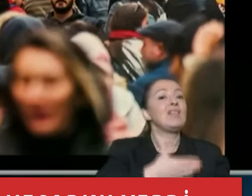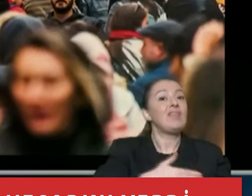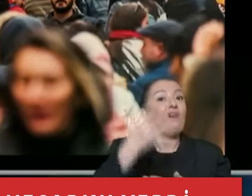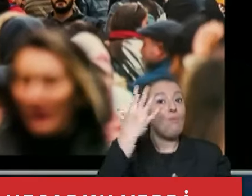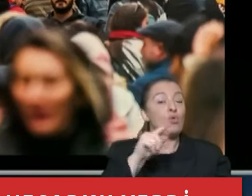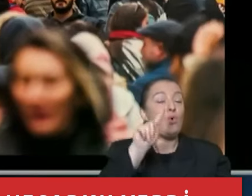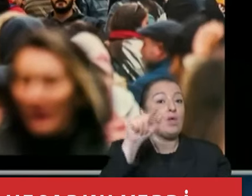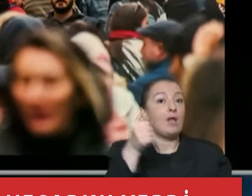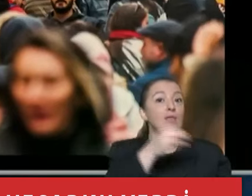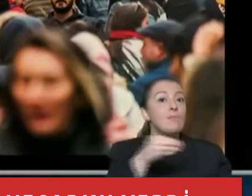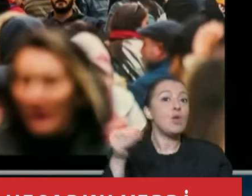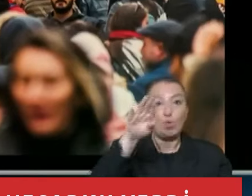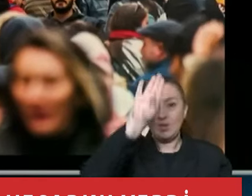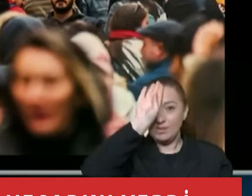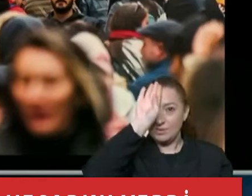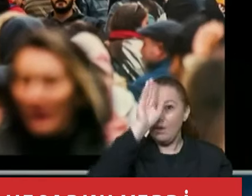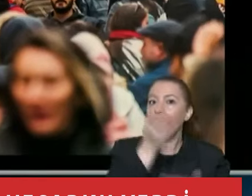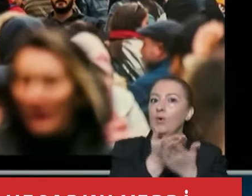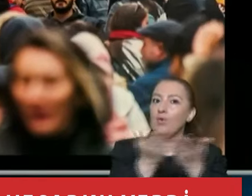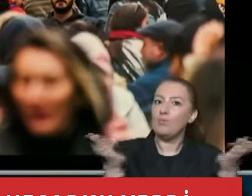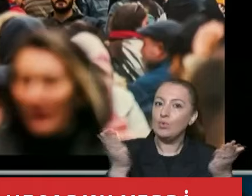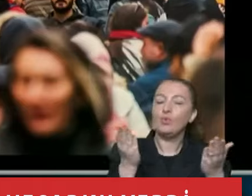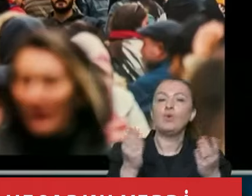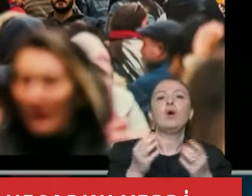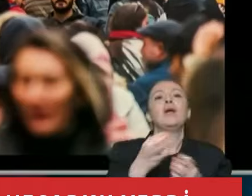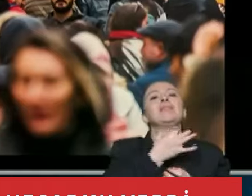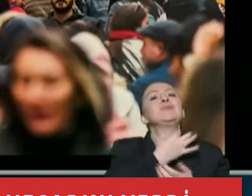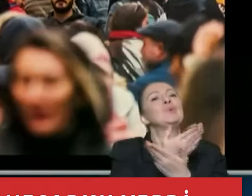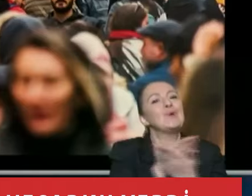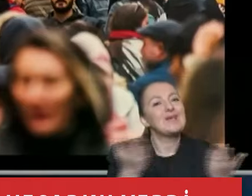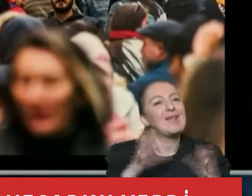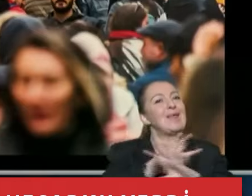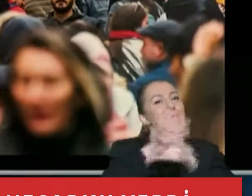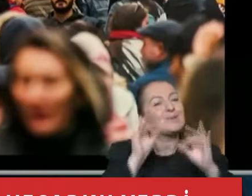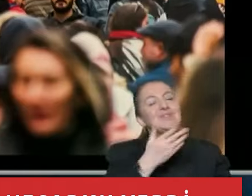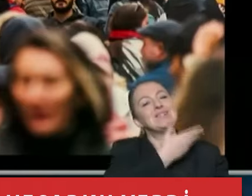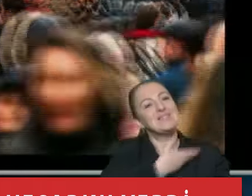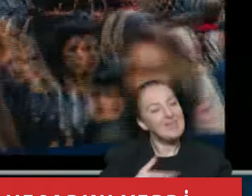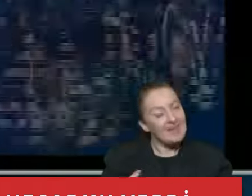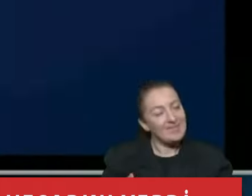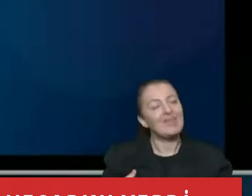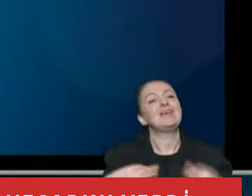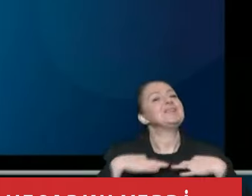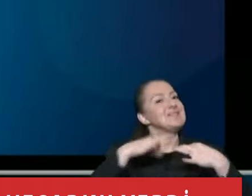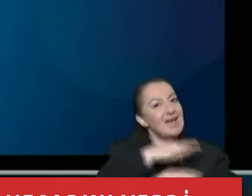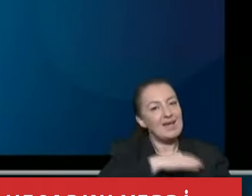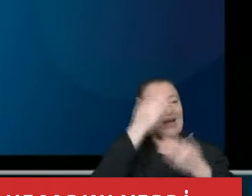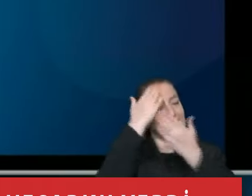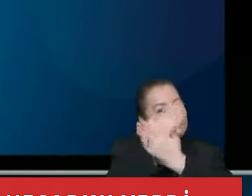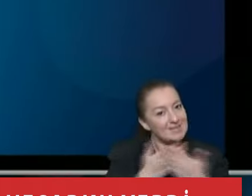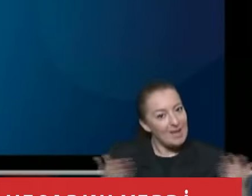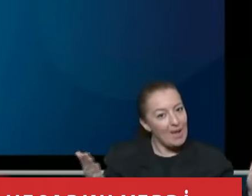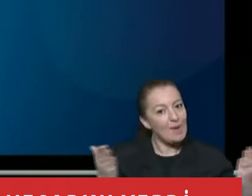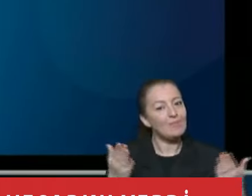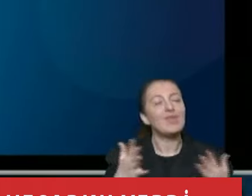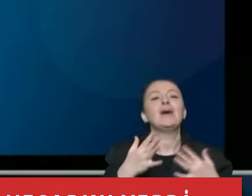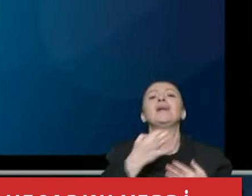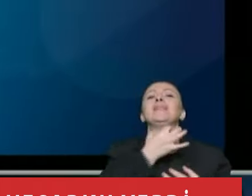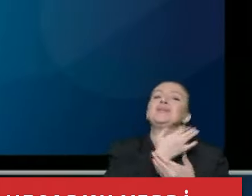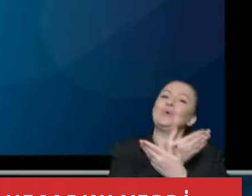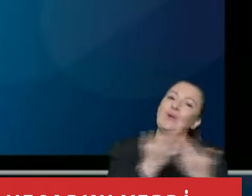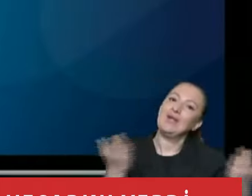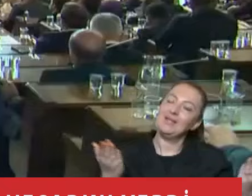16 milyon istanbulluya şükranlarımı sunuyor hepinizi sevgiyle saygıyla selamlıyorum Sağ olun